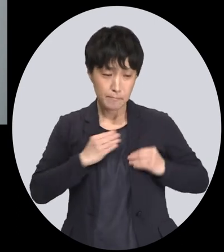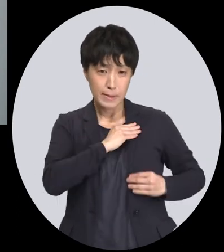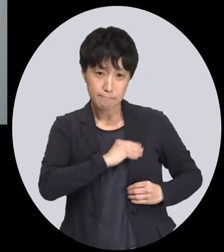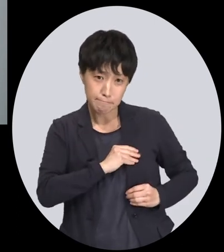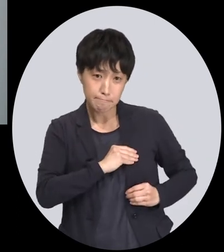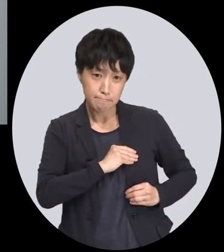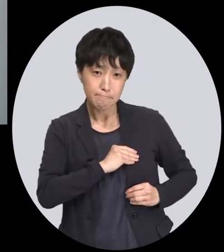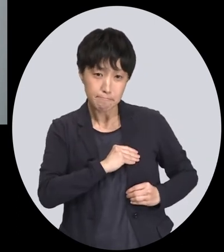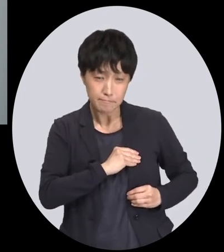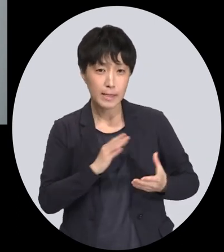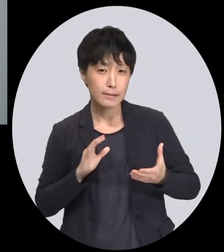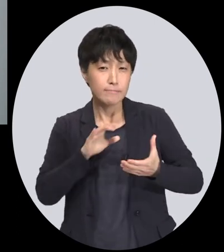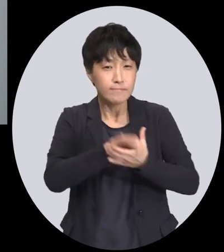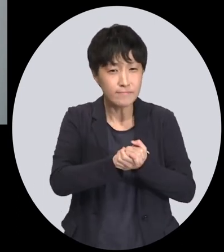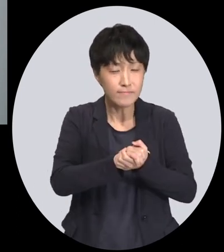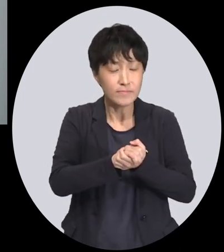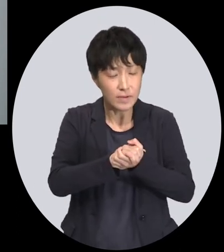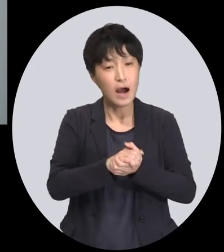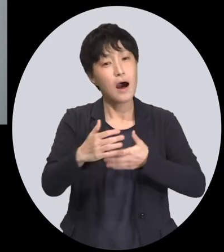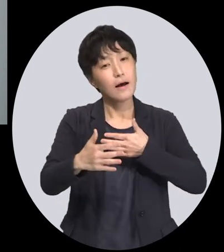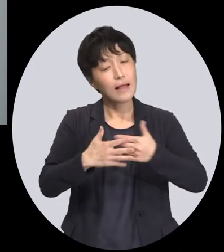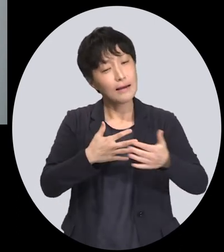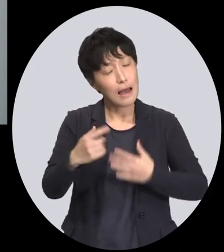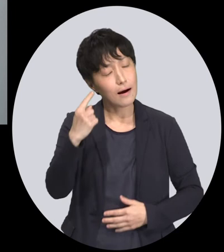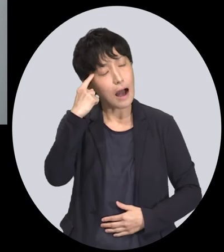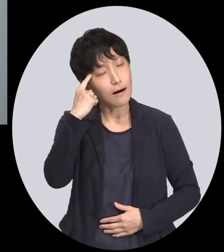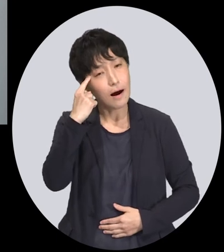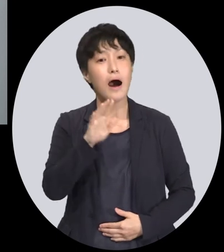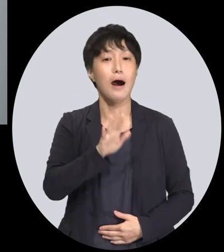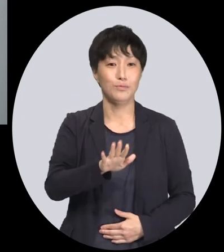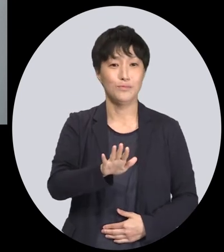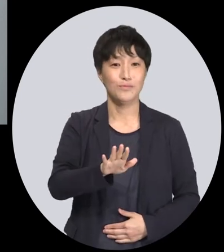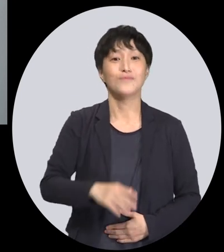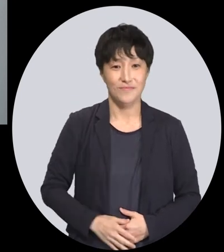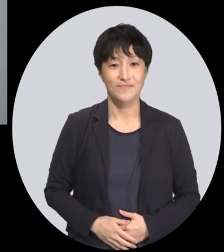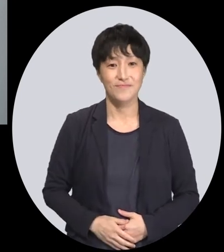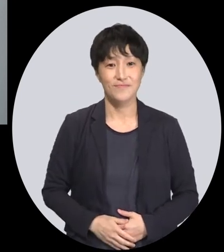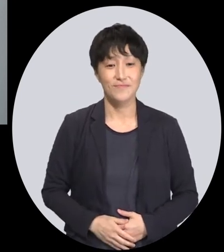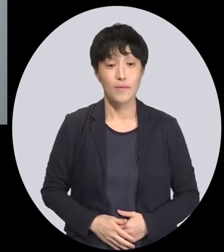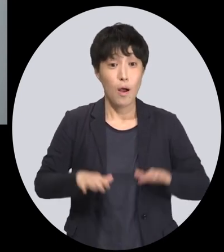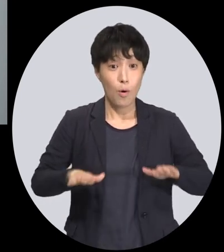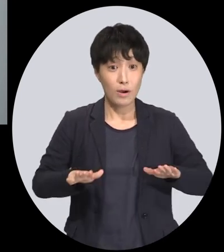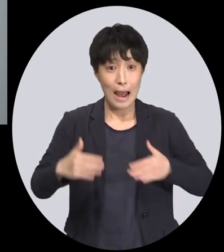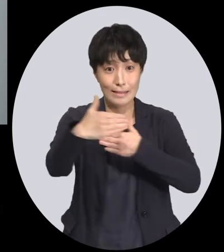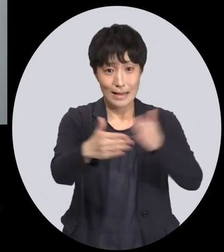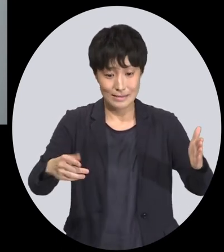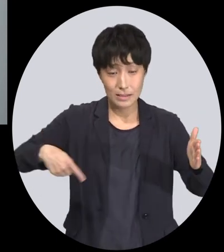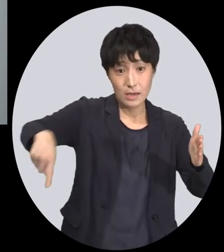まとうものですよねちょっと触覚的な感じがありますかねえですから